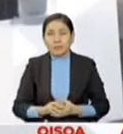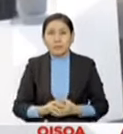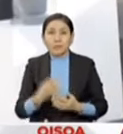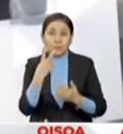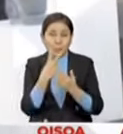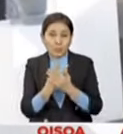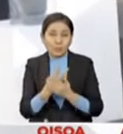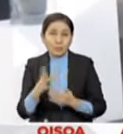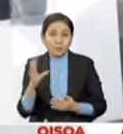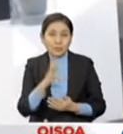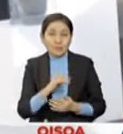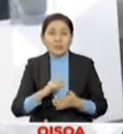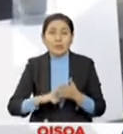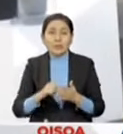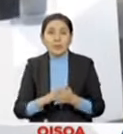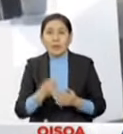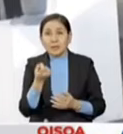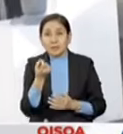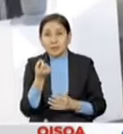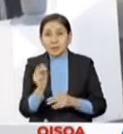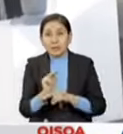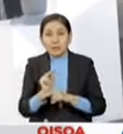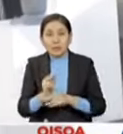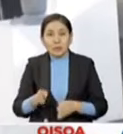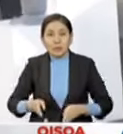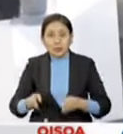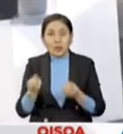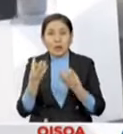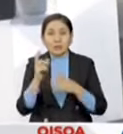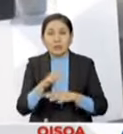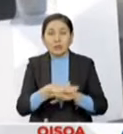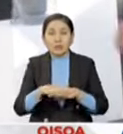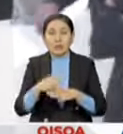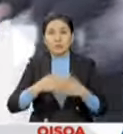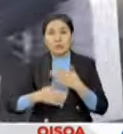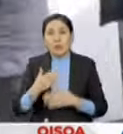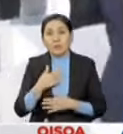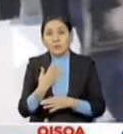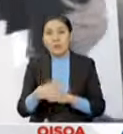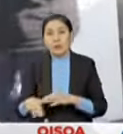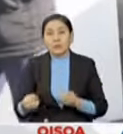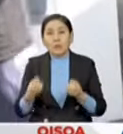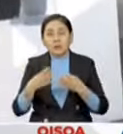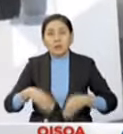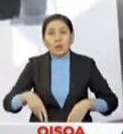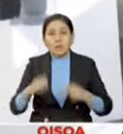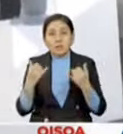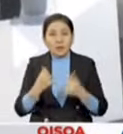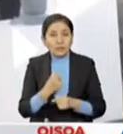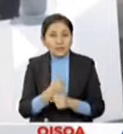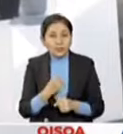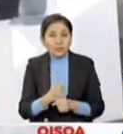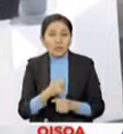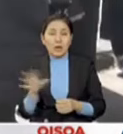ko'rinib turibdi. Sababi azgina joyda yo'l qurilsa qanchalik xalq xursand bo'ladi-yu, bizda qancha ko'chalar asfalt bo'ldi, qancha